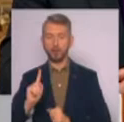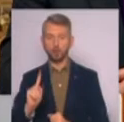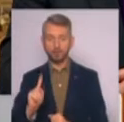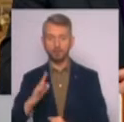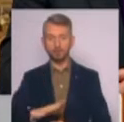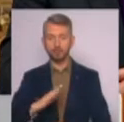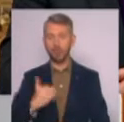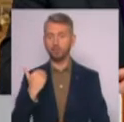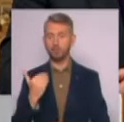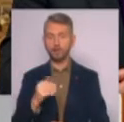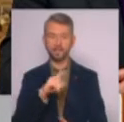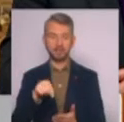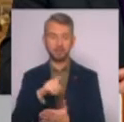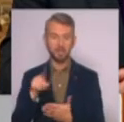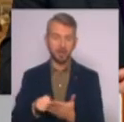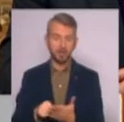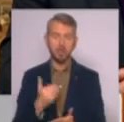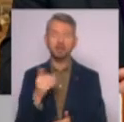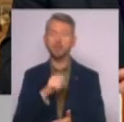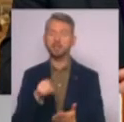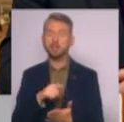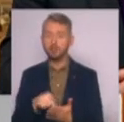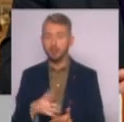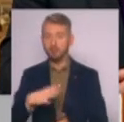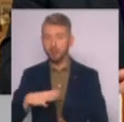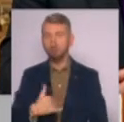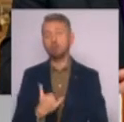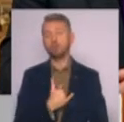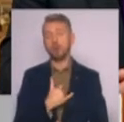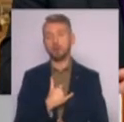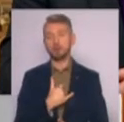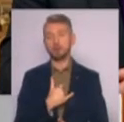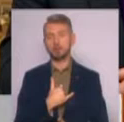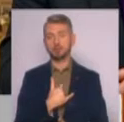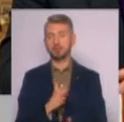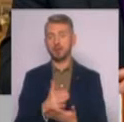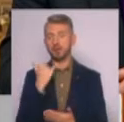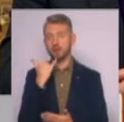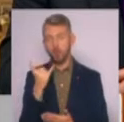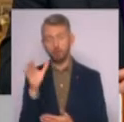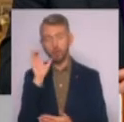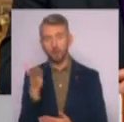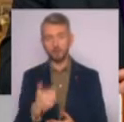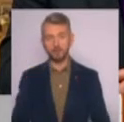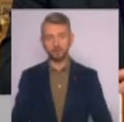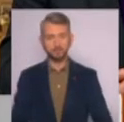223-09-71. Чекаємо ваших запитань. У нас в ефірі доступний глядач. Слухаємо вас.